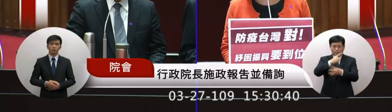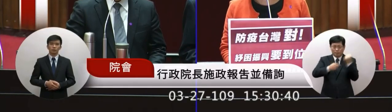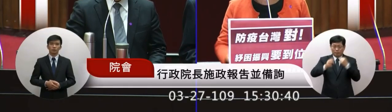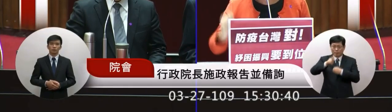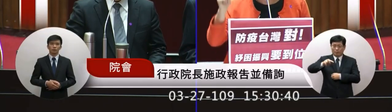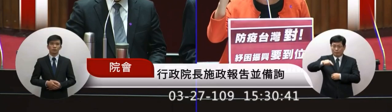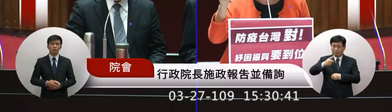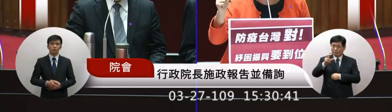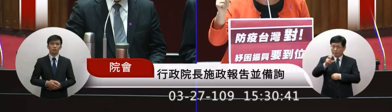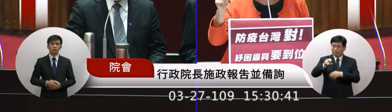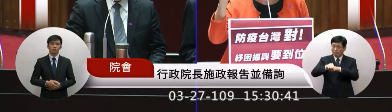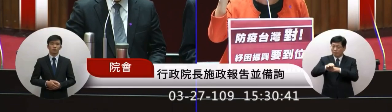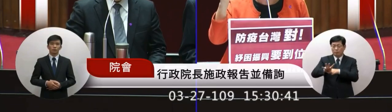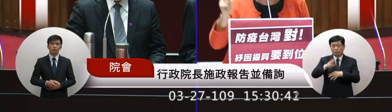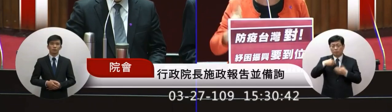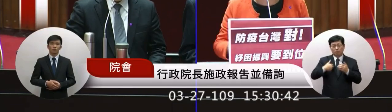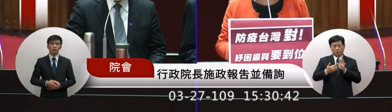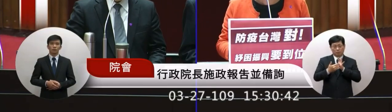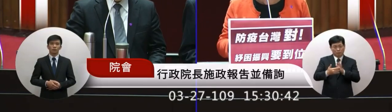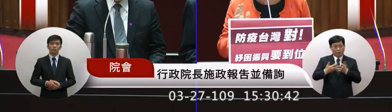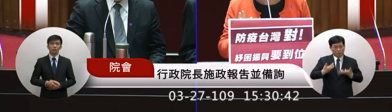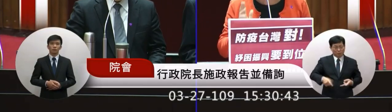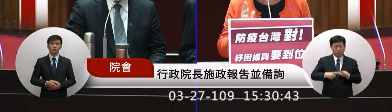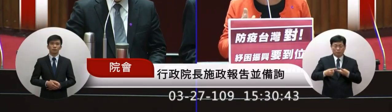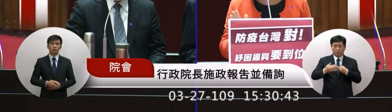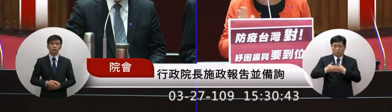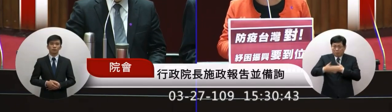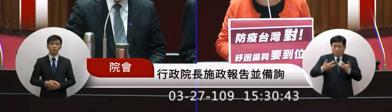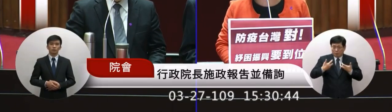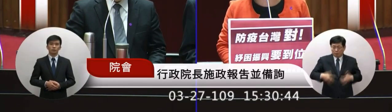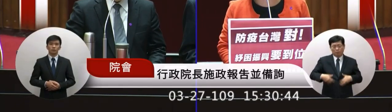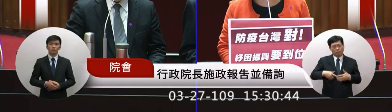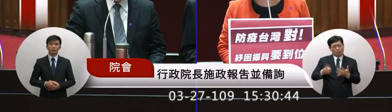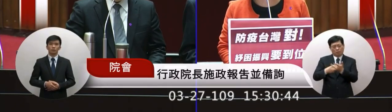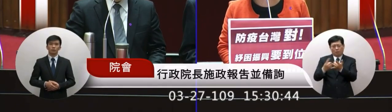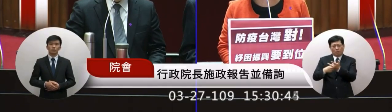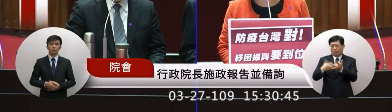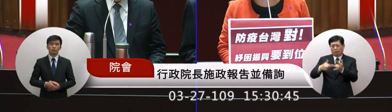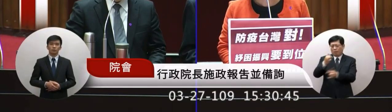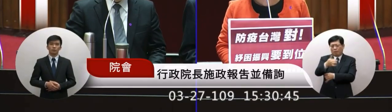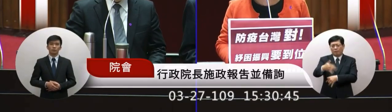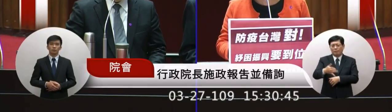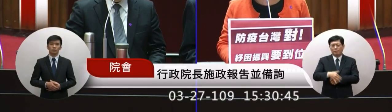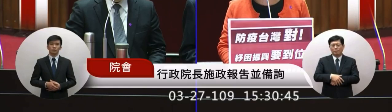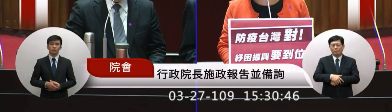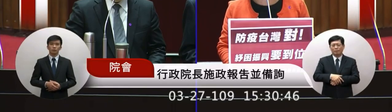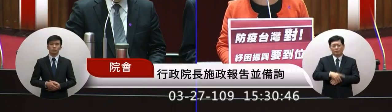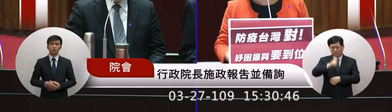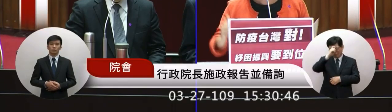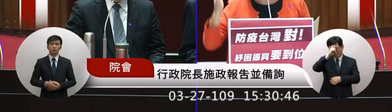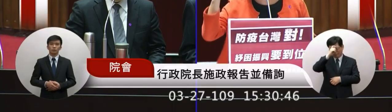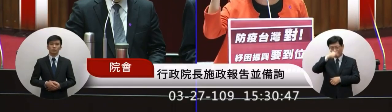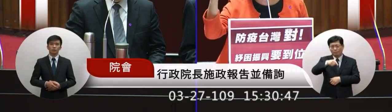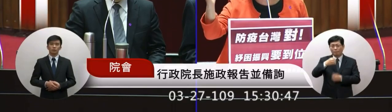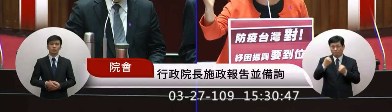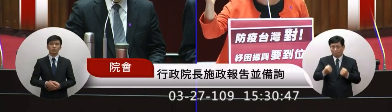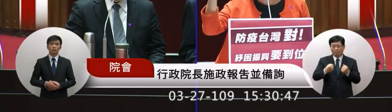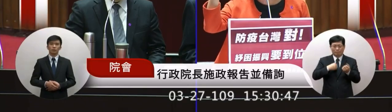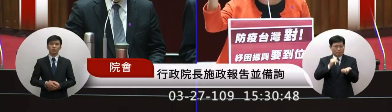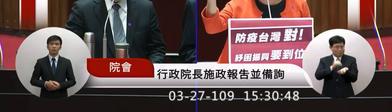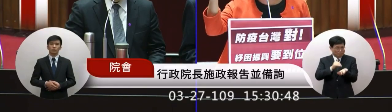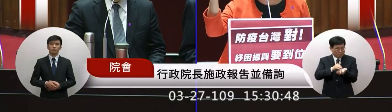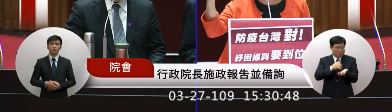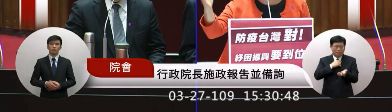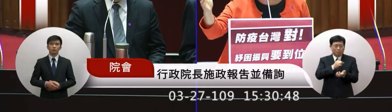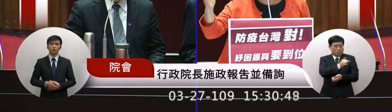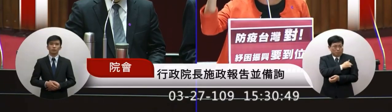目前为止，防护衣、隔离衣这个相关的都还没有完全到位了。我只是希望说，在医疗第一